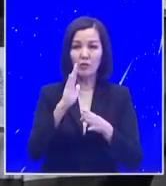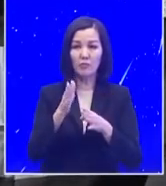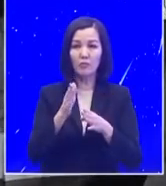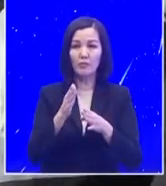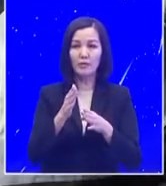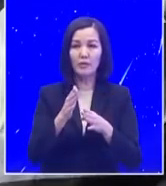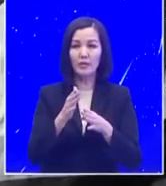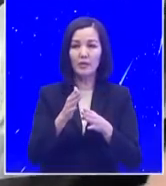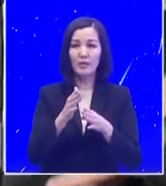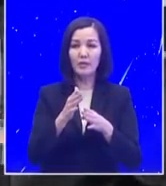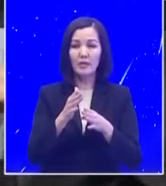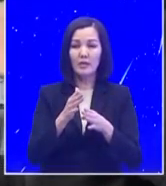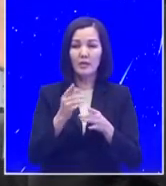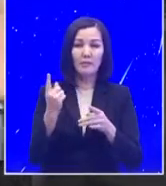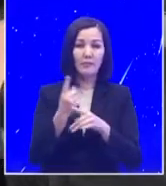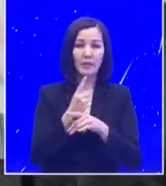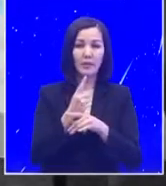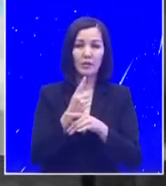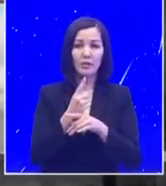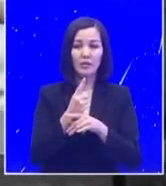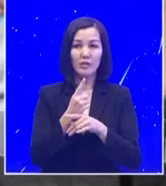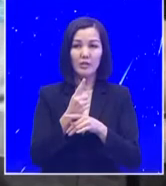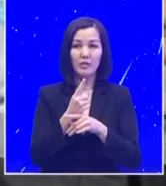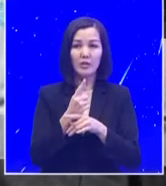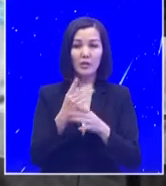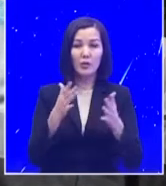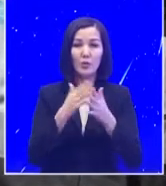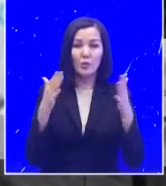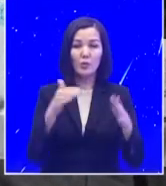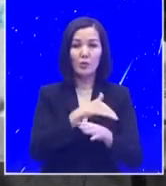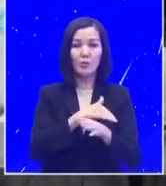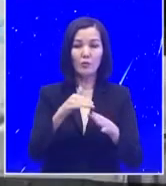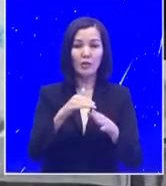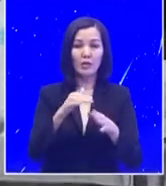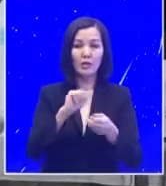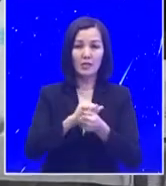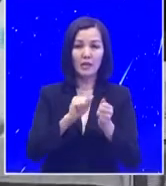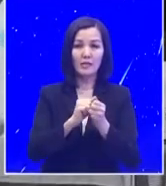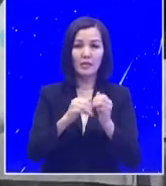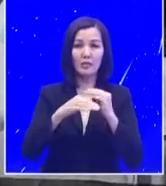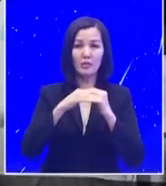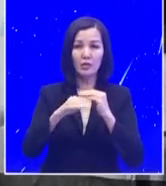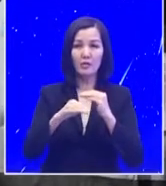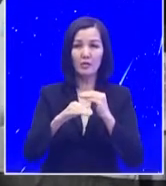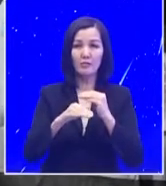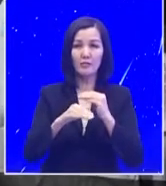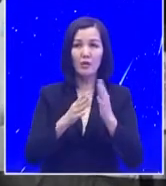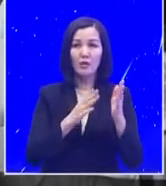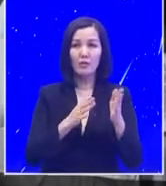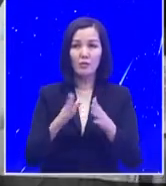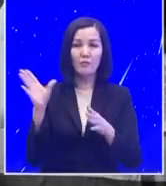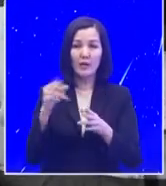Анау ең бірінші мынау үлкен көшелерге асфальт, содан кейін былай көше-көшемен соның бәрін жасай